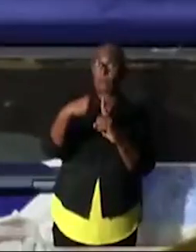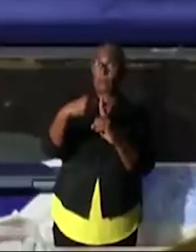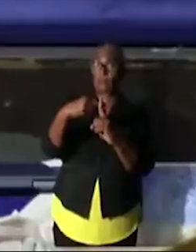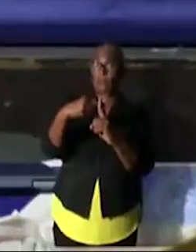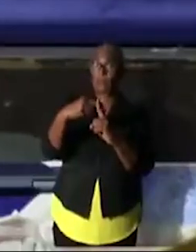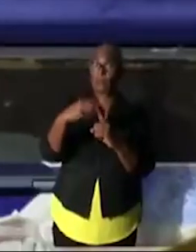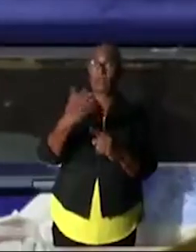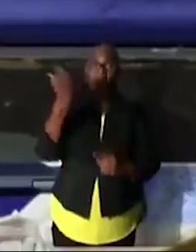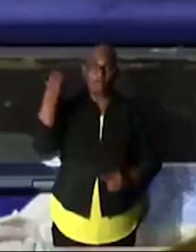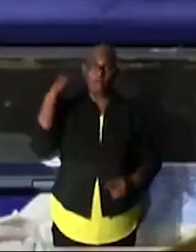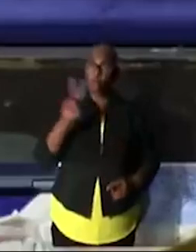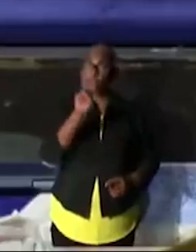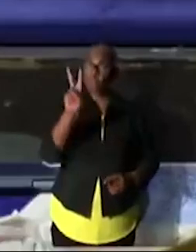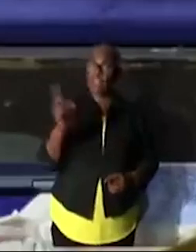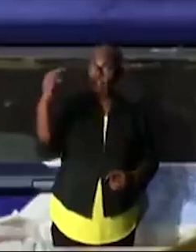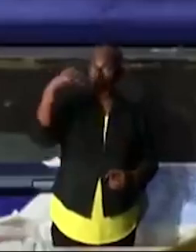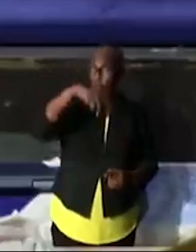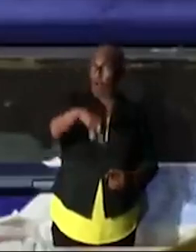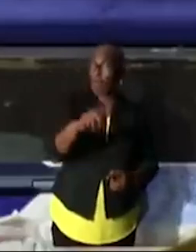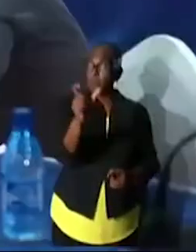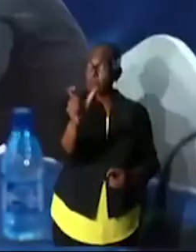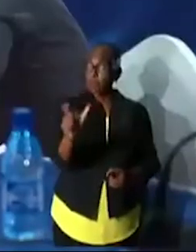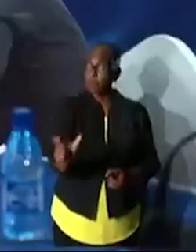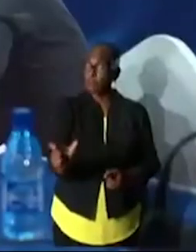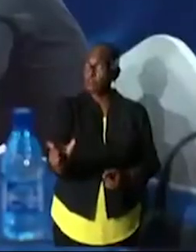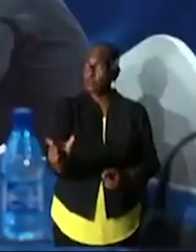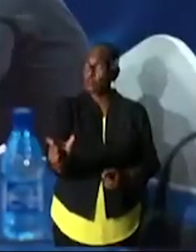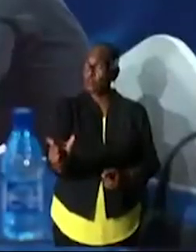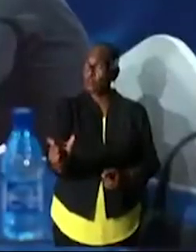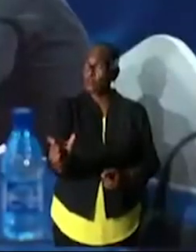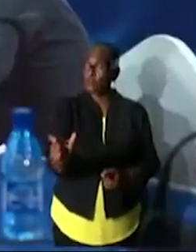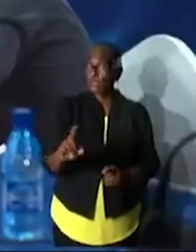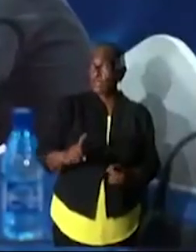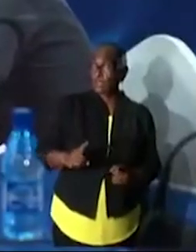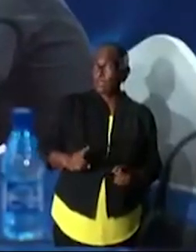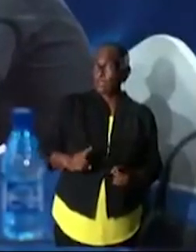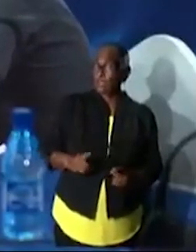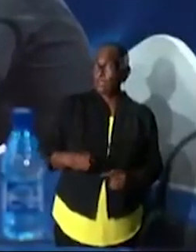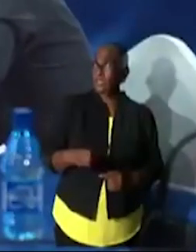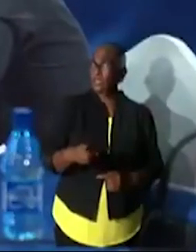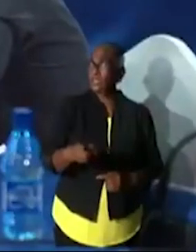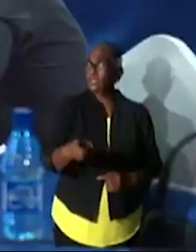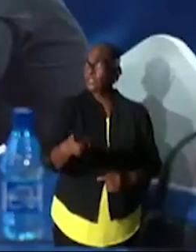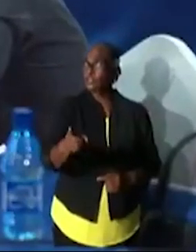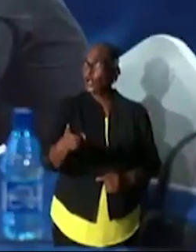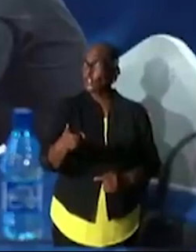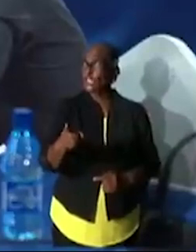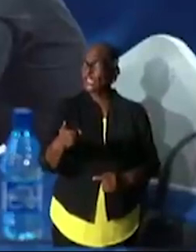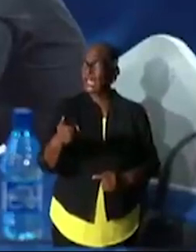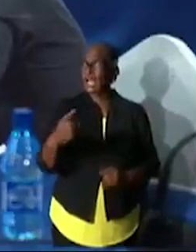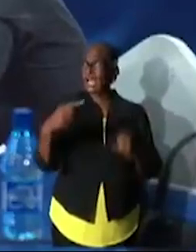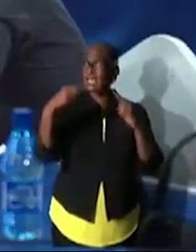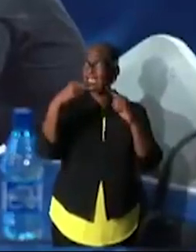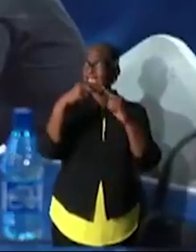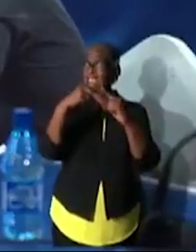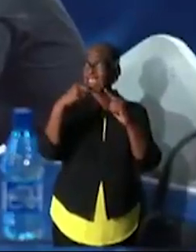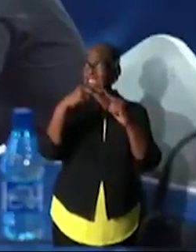tegengekomen vrijdag, die donderdag eigenlijk een negatieve PCR-test had, en die persoon